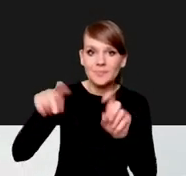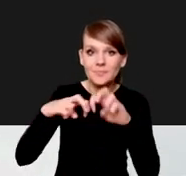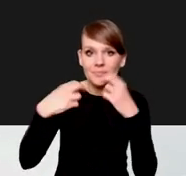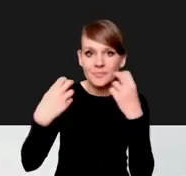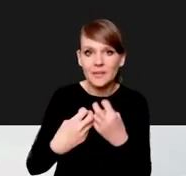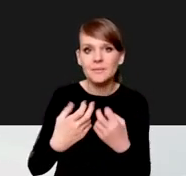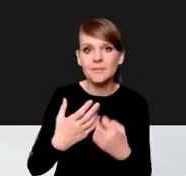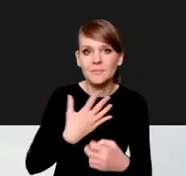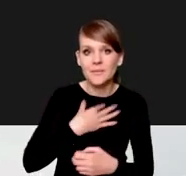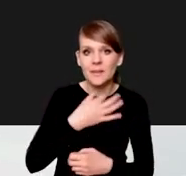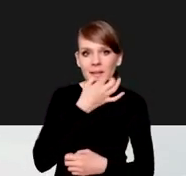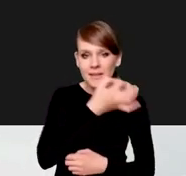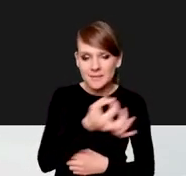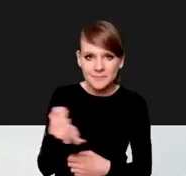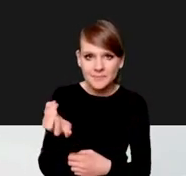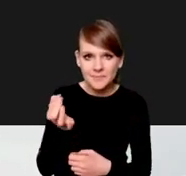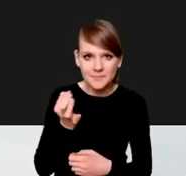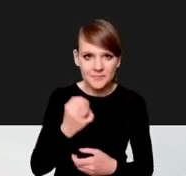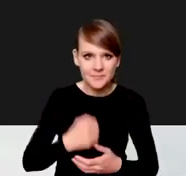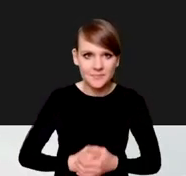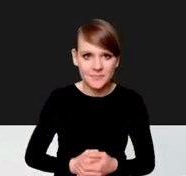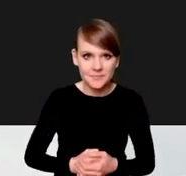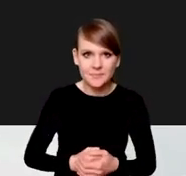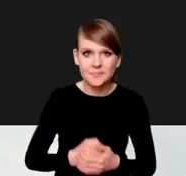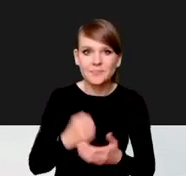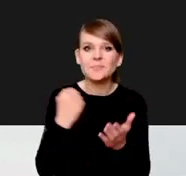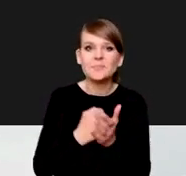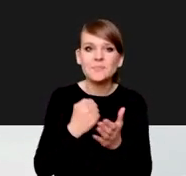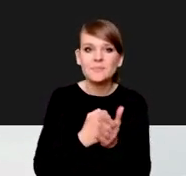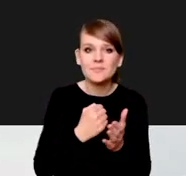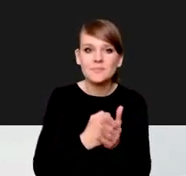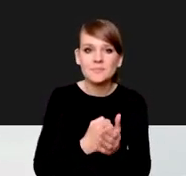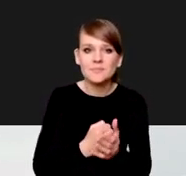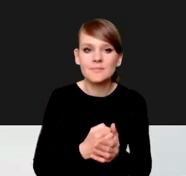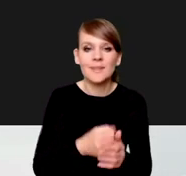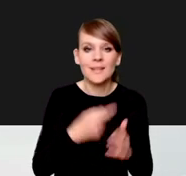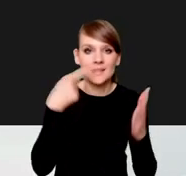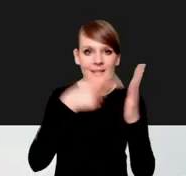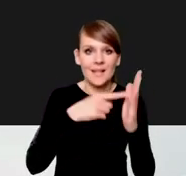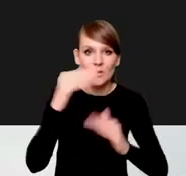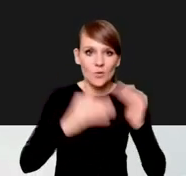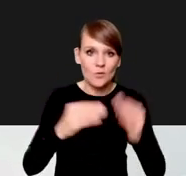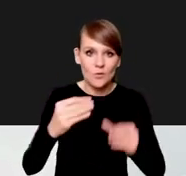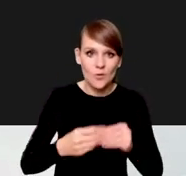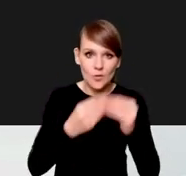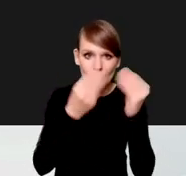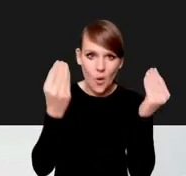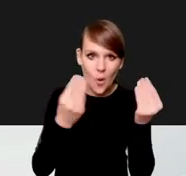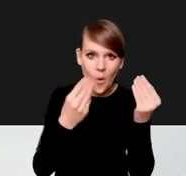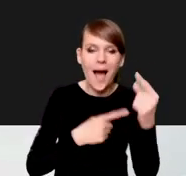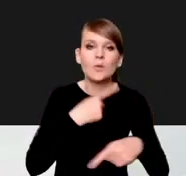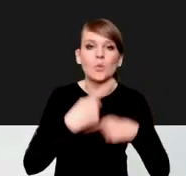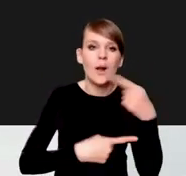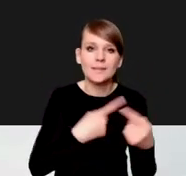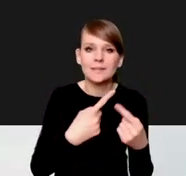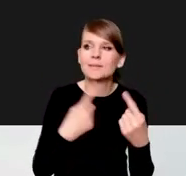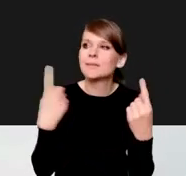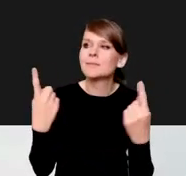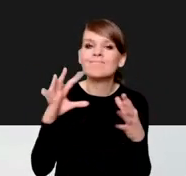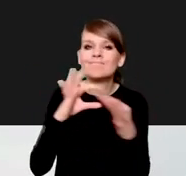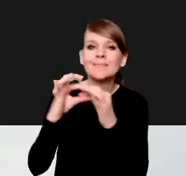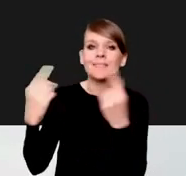w kontekście aktualizacji obecnie celów zrównoważonych rozwoju w kontekście tego, co się dzieje na arenach